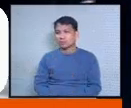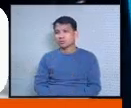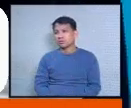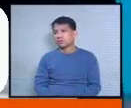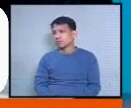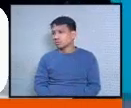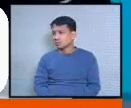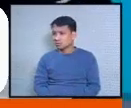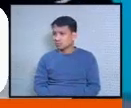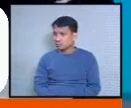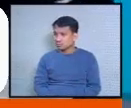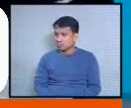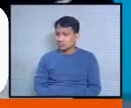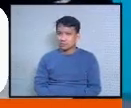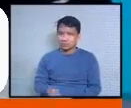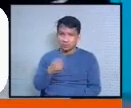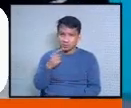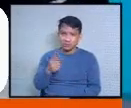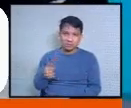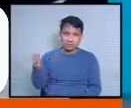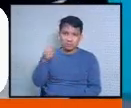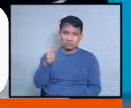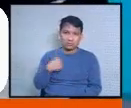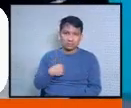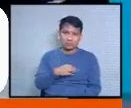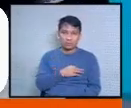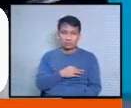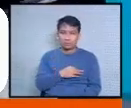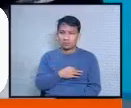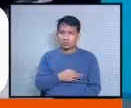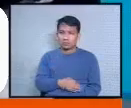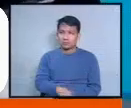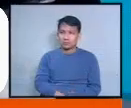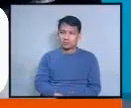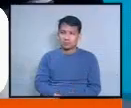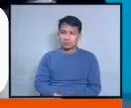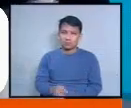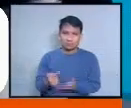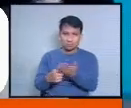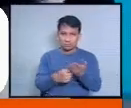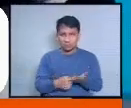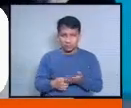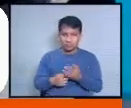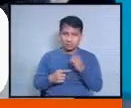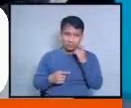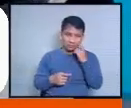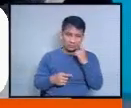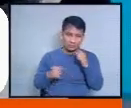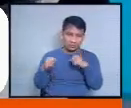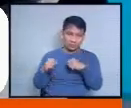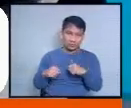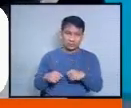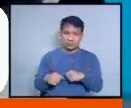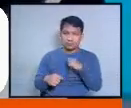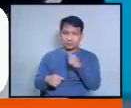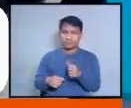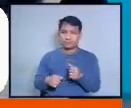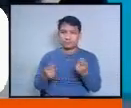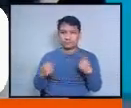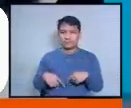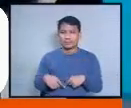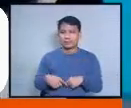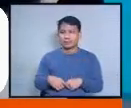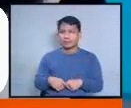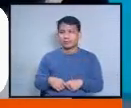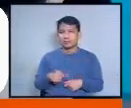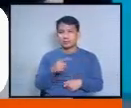Sir, kakausapin ko muna yung mga tao pagkatapos. Okay, sir, hindi naman sabi. Ano, pagkatapos, ano lang kami. Hindi, sir, ganito na lang, sir, kasi